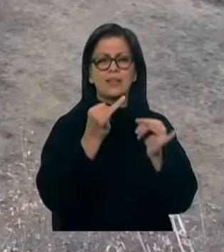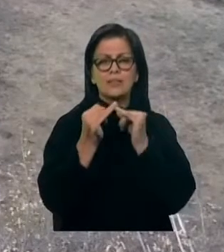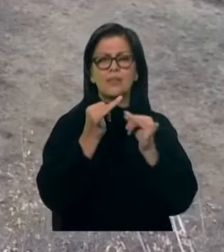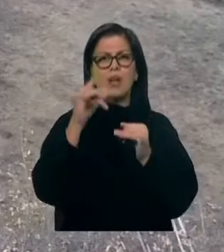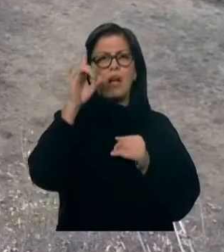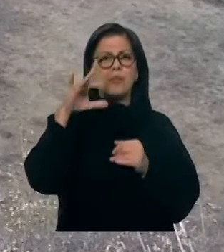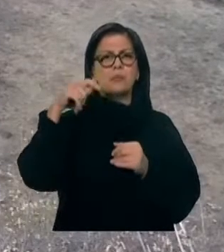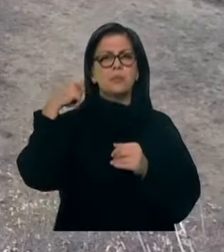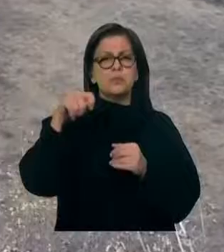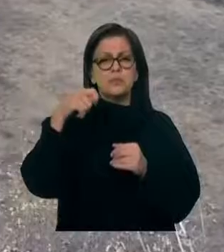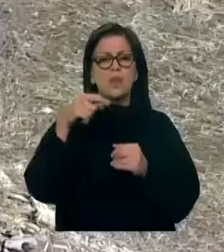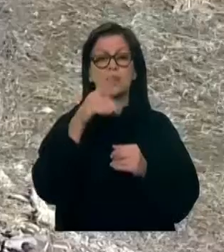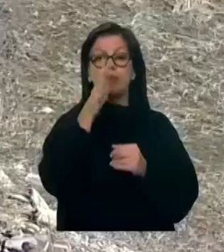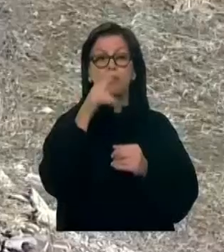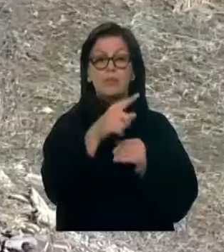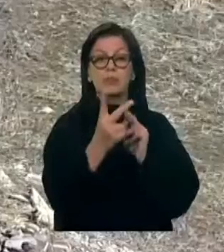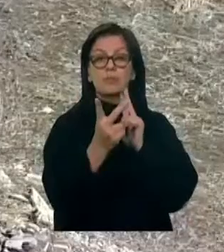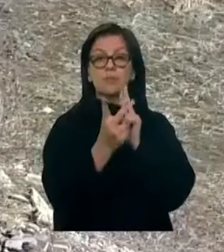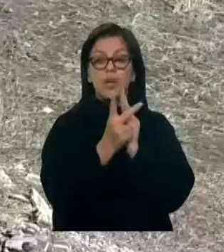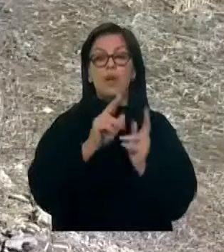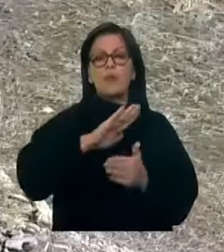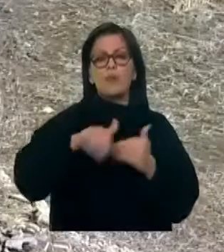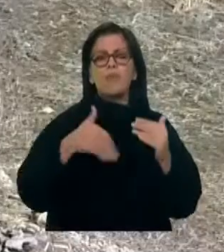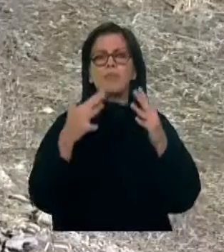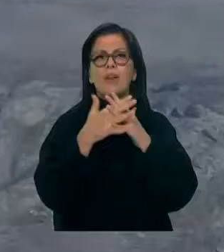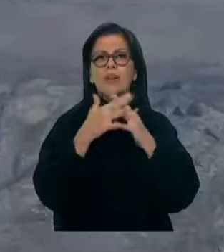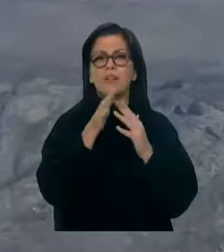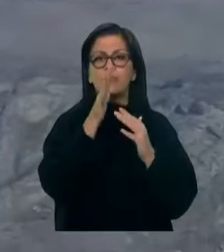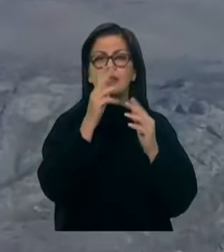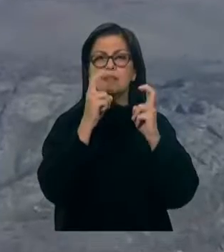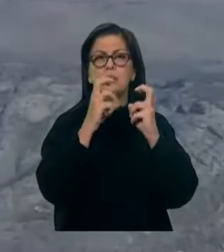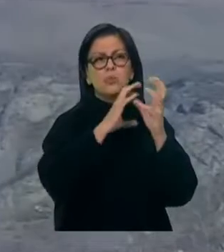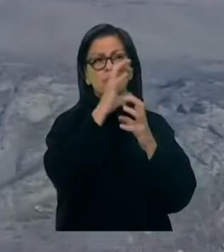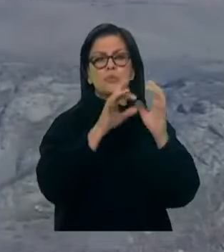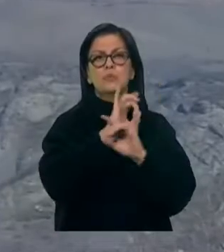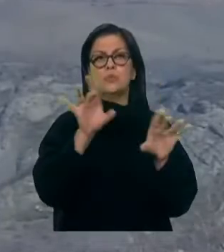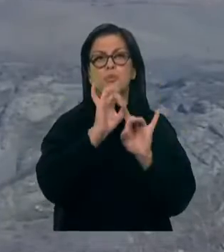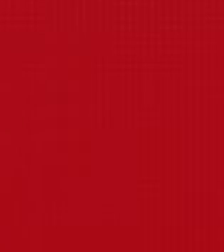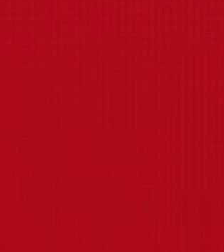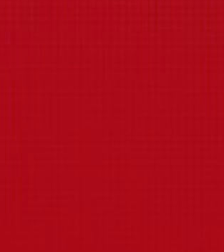keçirən Azərbaycan zirvə görüşündə də post-münaqişə reallıqlarını yenidən dünyaya çatdıracaq.